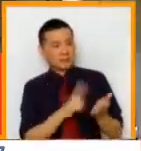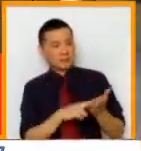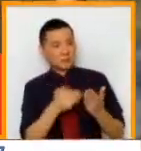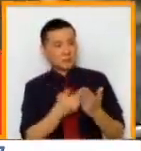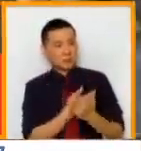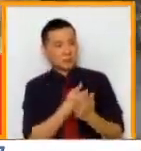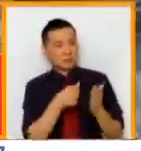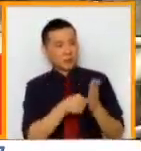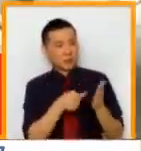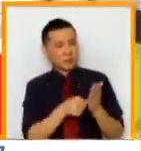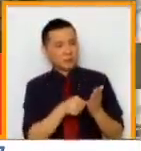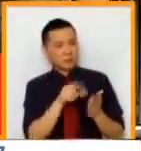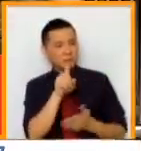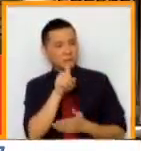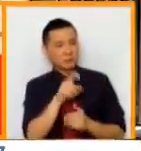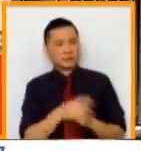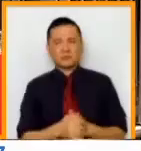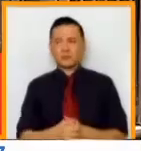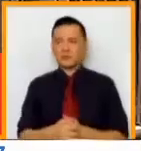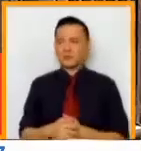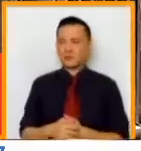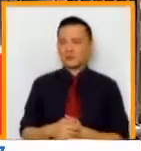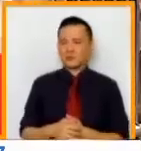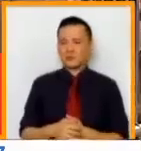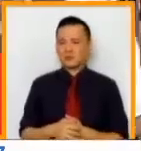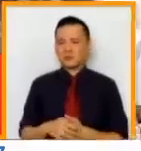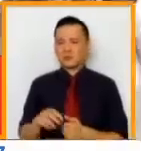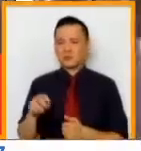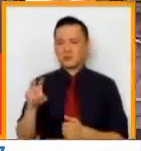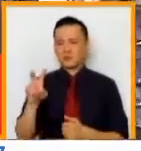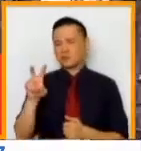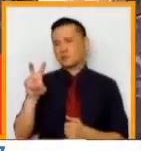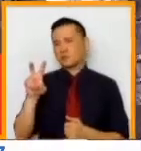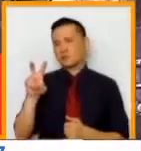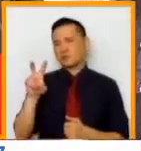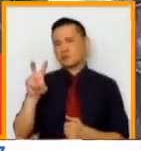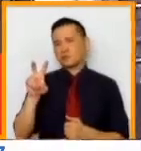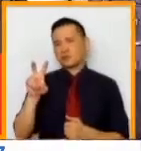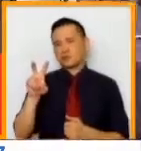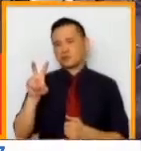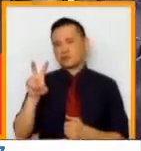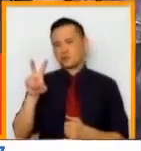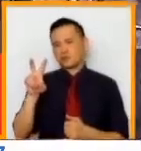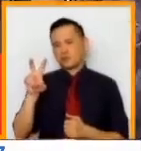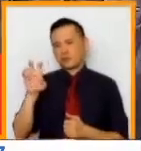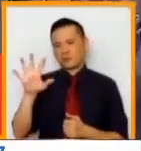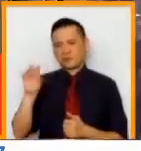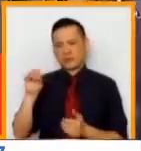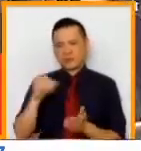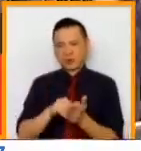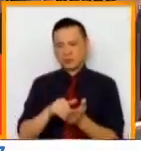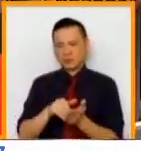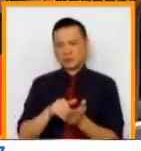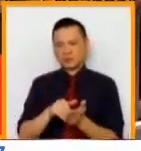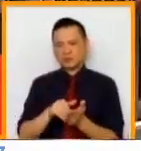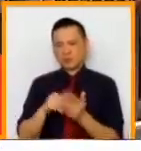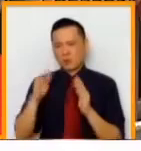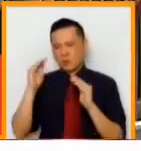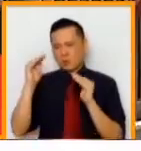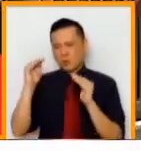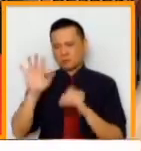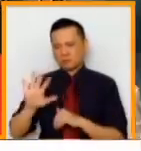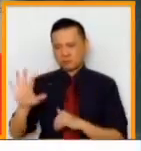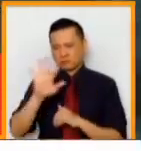pa tayo ng mga 250,000 sa nalalabing araw. Okay. May mga tanong, yung mga hindi